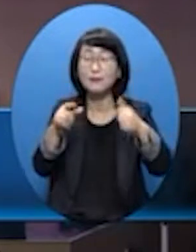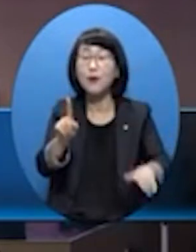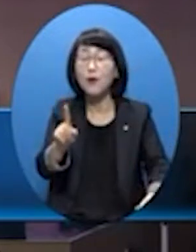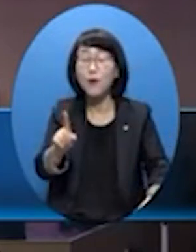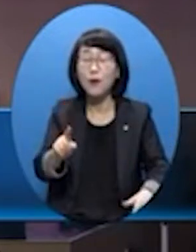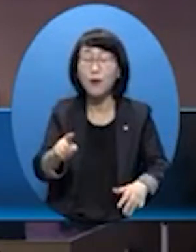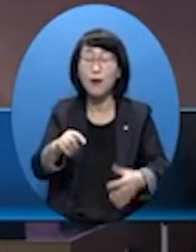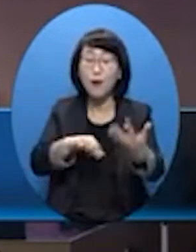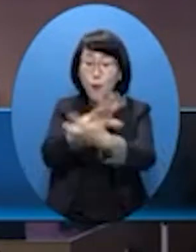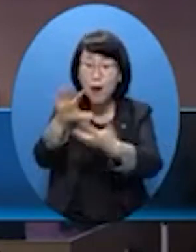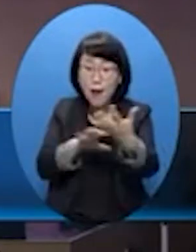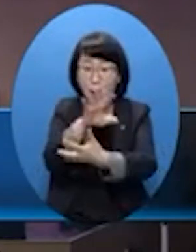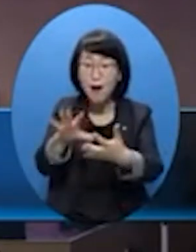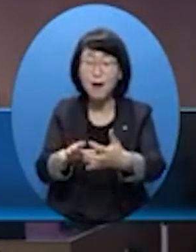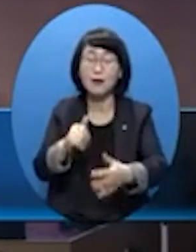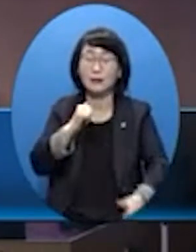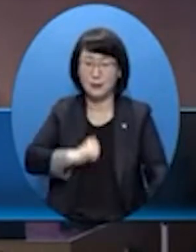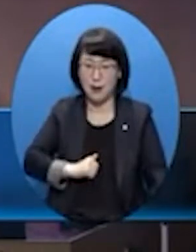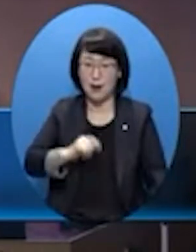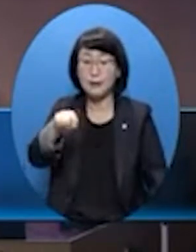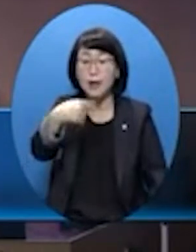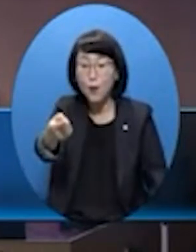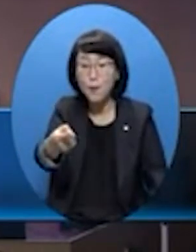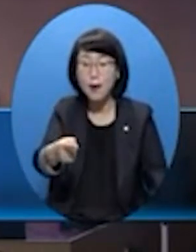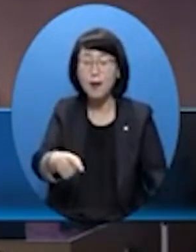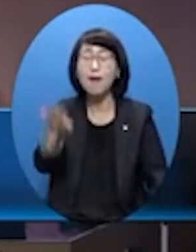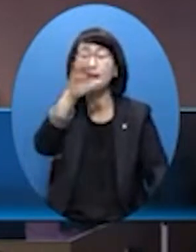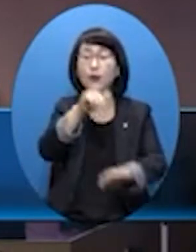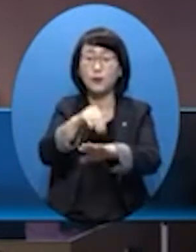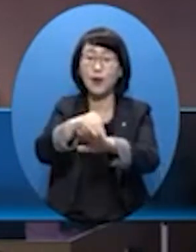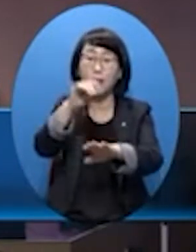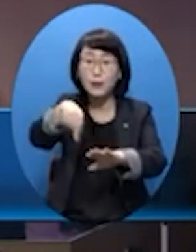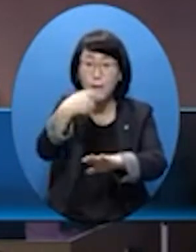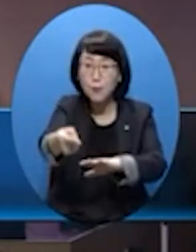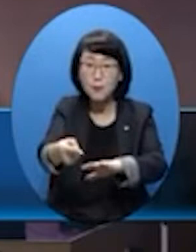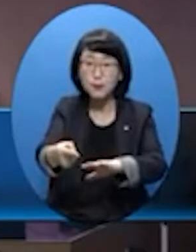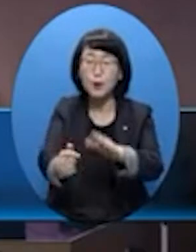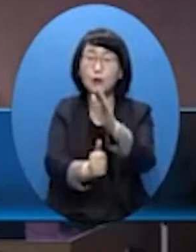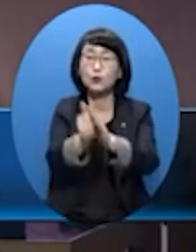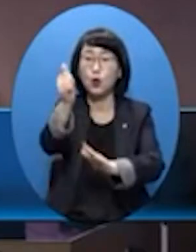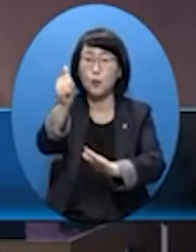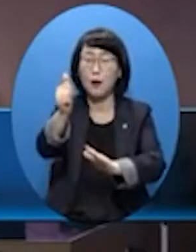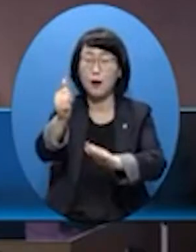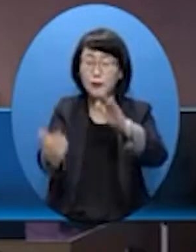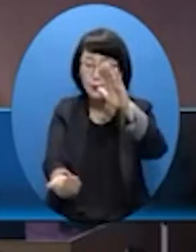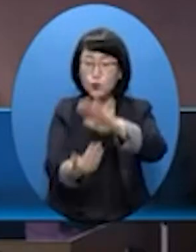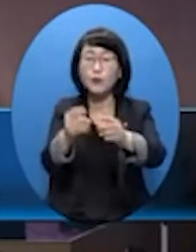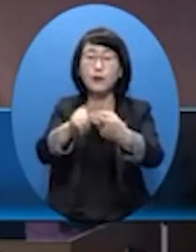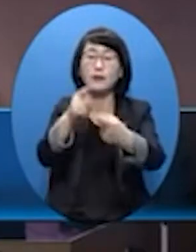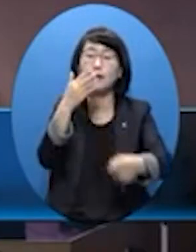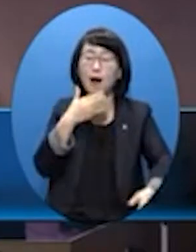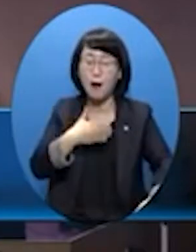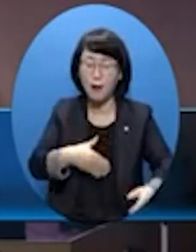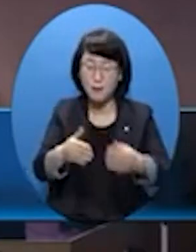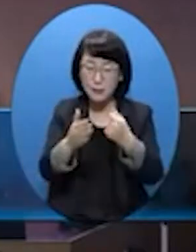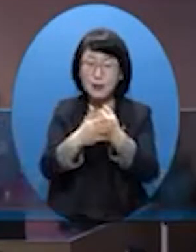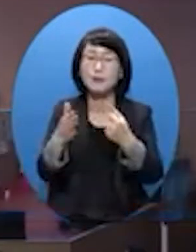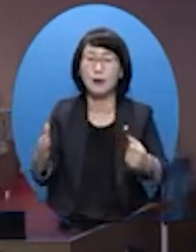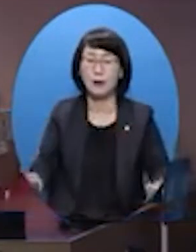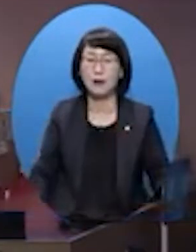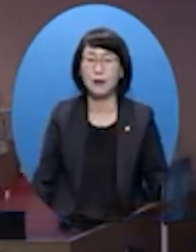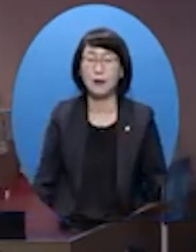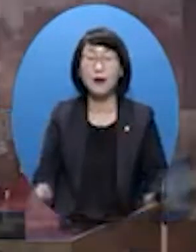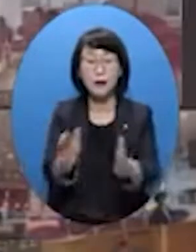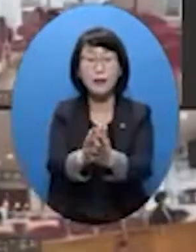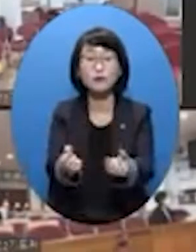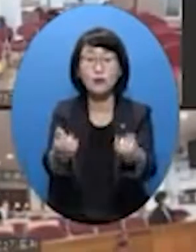이런 환란 은 인내를 인내는 연단을 연단은 소망을 이루는 줄 알 미로 다